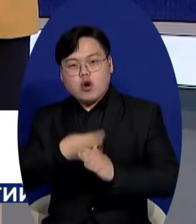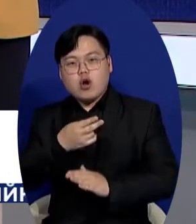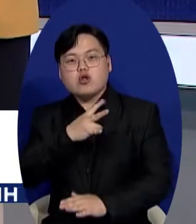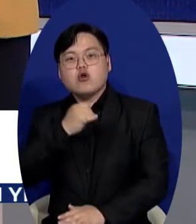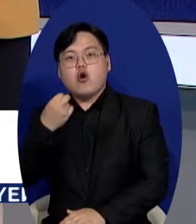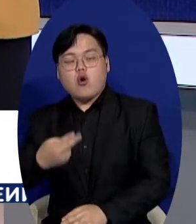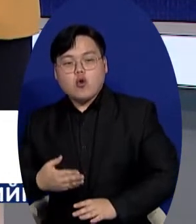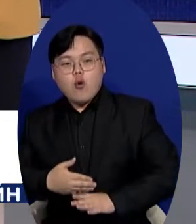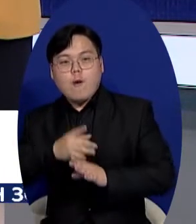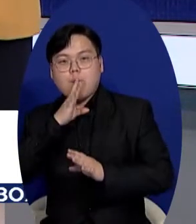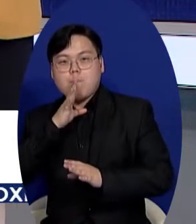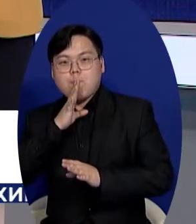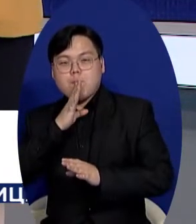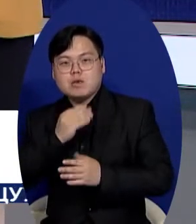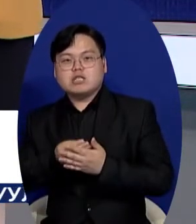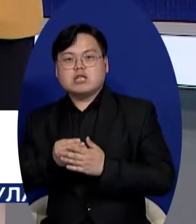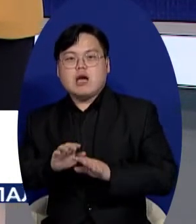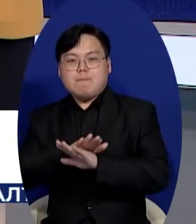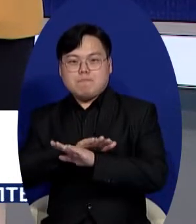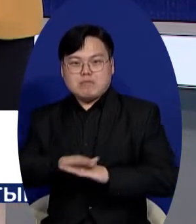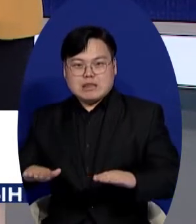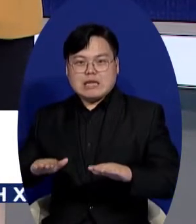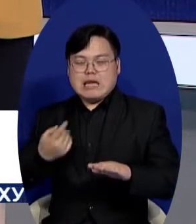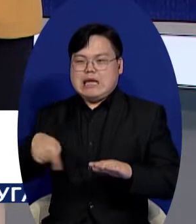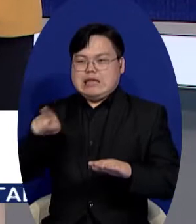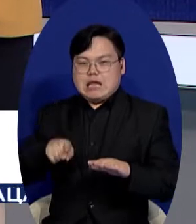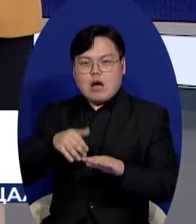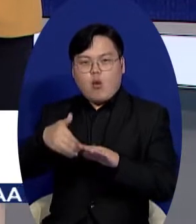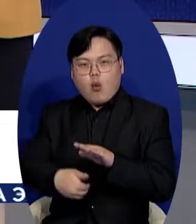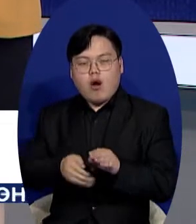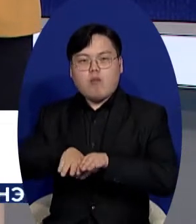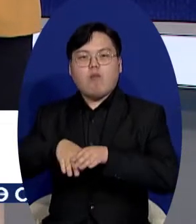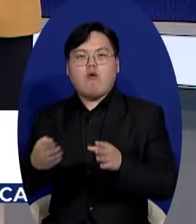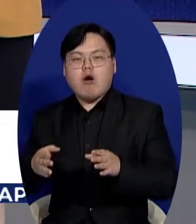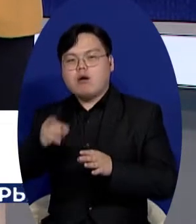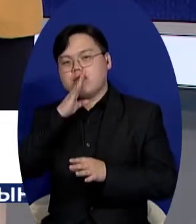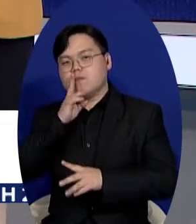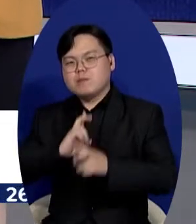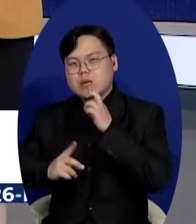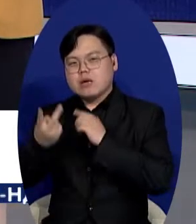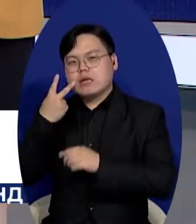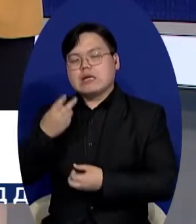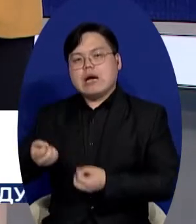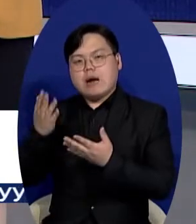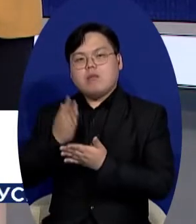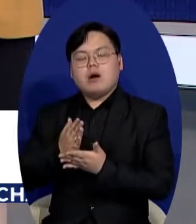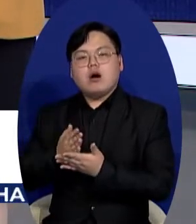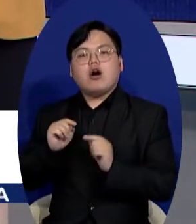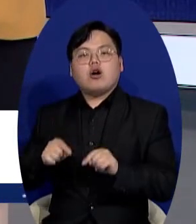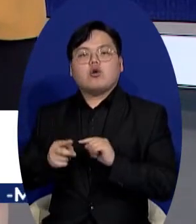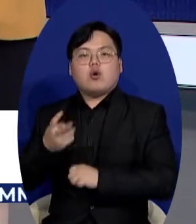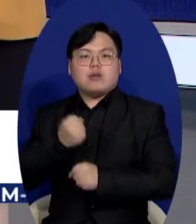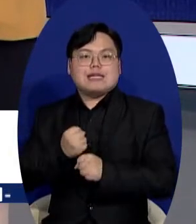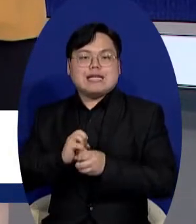ярьж эхэлдэг. Өөрөөр хэлбэл тэгшлээд хайсан газарлуу дахиад нинжанар ордог юм уу? Энэ асуудал бол байнга хөндөгдөж ирсэн сэдв байгаа. Харин өнөөдөр